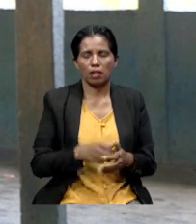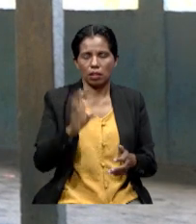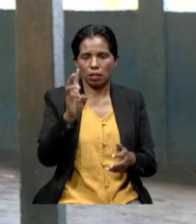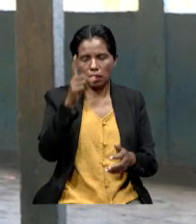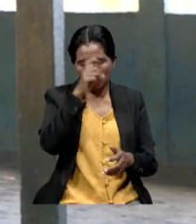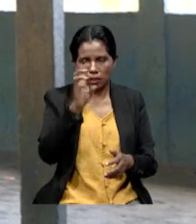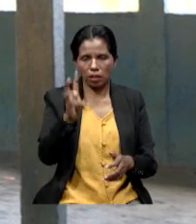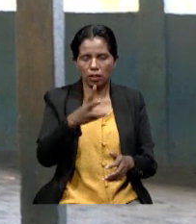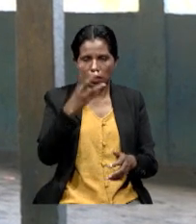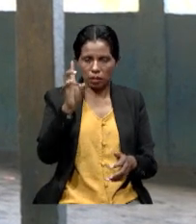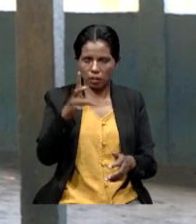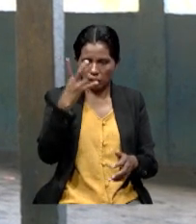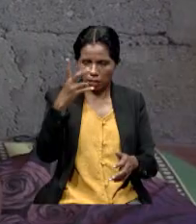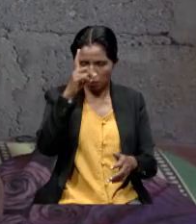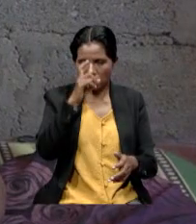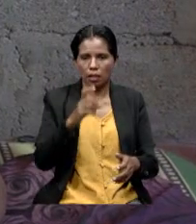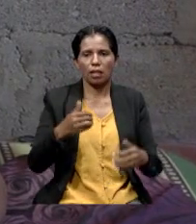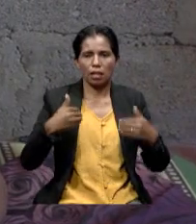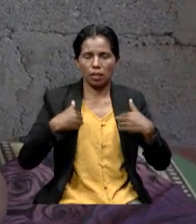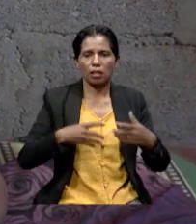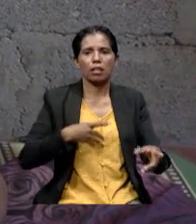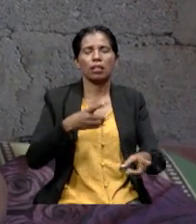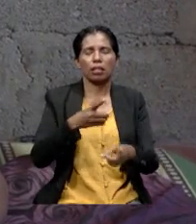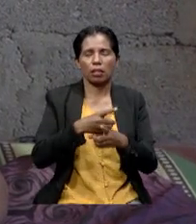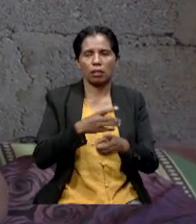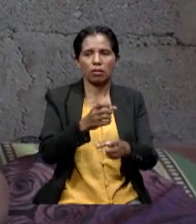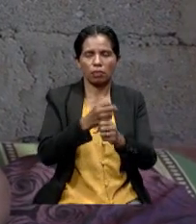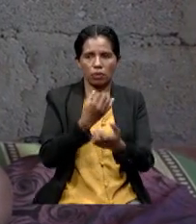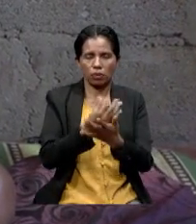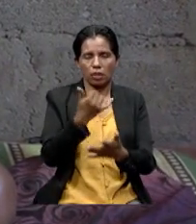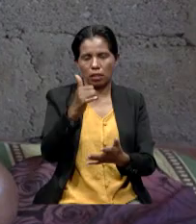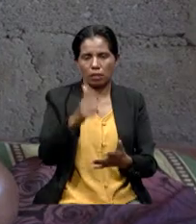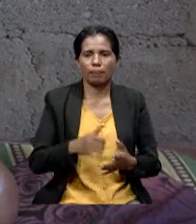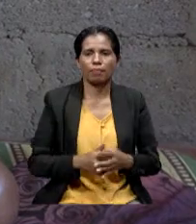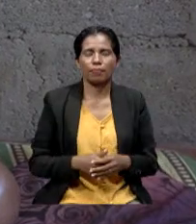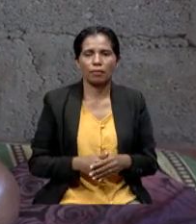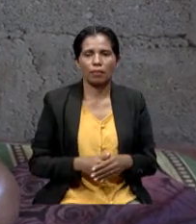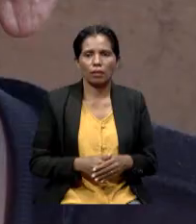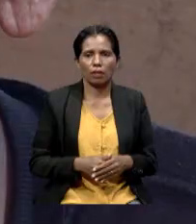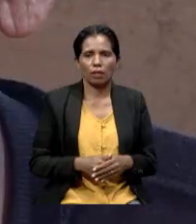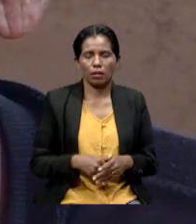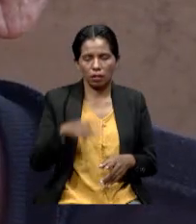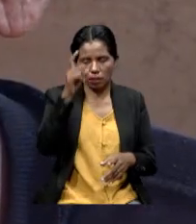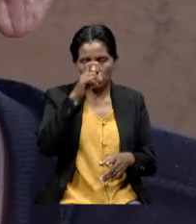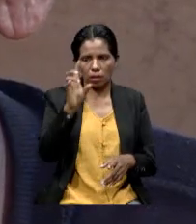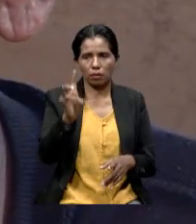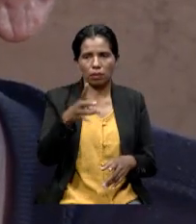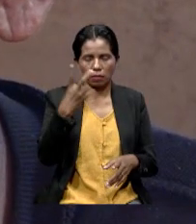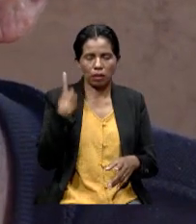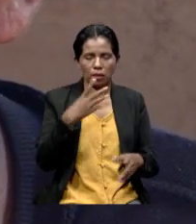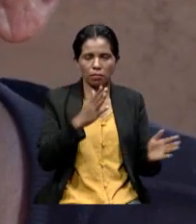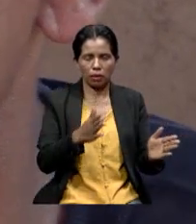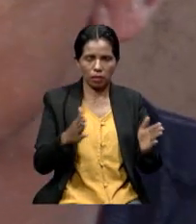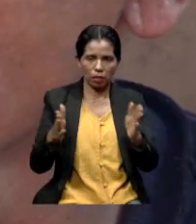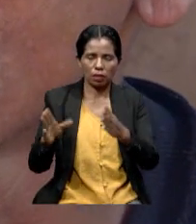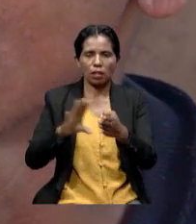fuin nia bele hetan dari itu dana. Tiap sini problema medani. Ada saya tahu 17 tahun balai tinggal orang itu bahal proses sekretar